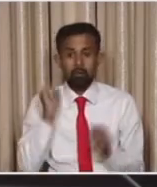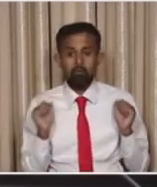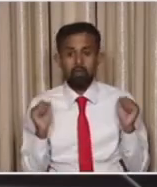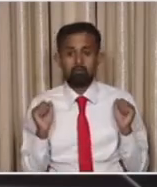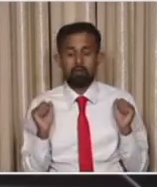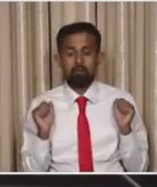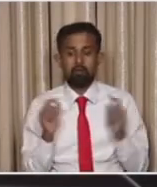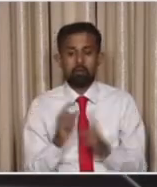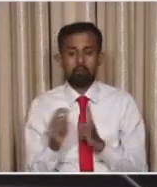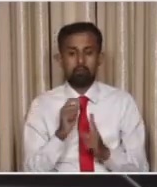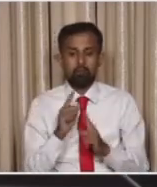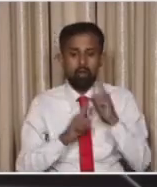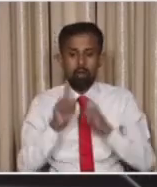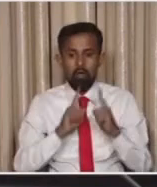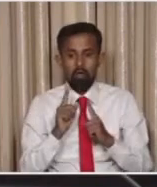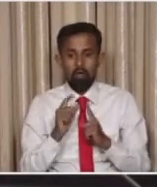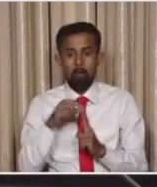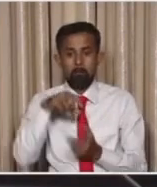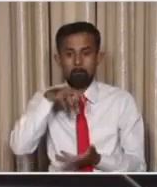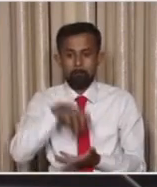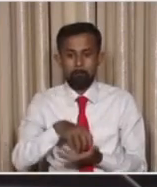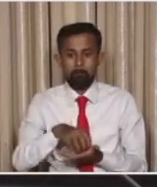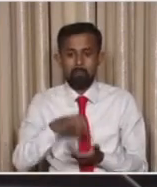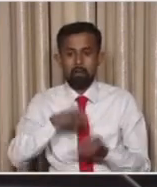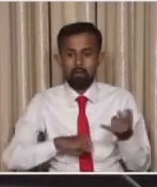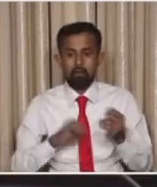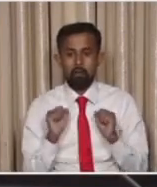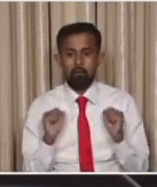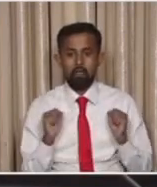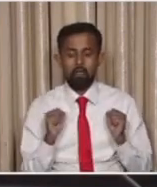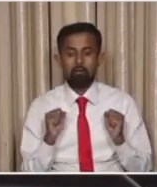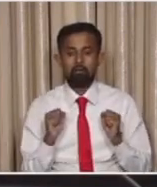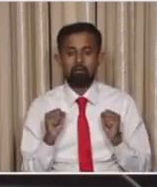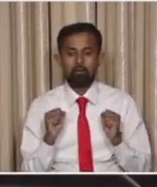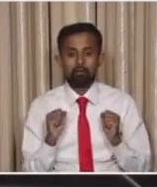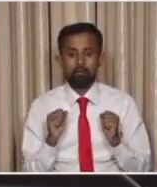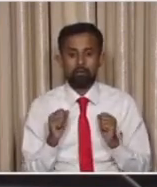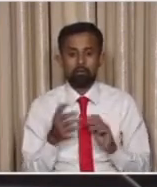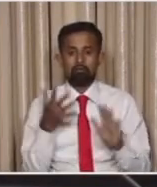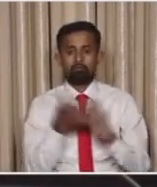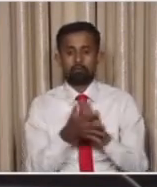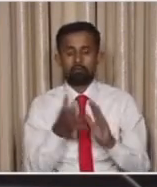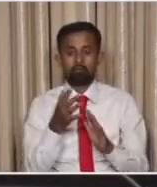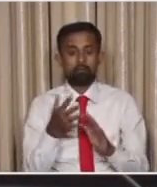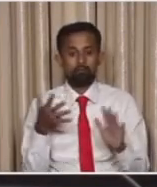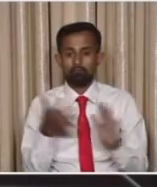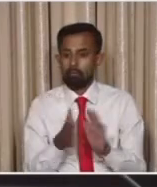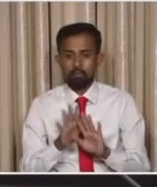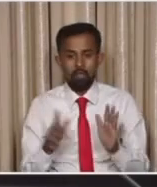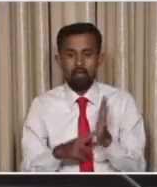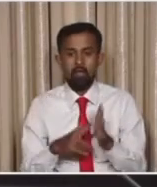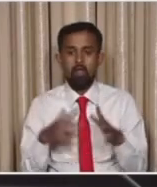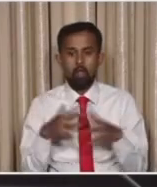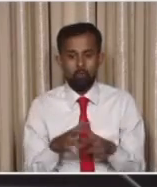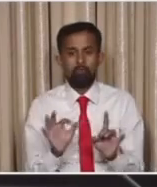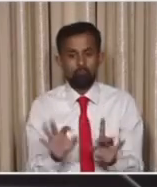වෙනවනේ. පාර්ලිමේන්තුවේ කතා කරාම ප්‍රාදේශ සභාවල ඉන්න ලේකම්වරු බය වෙනවා සභාපතිතුමනි. ඒක වැරද්දක් වගේ. එහෙම වැරද්දක් නෙමෙයි නීත්‍යානුකූලව